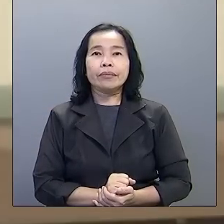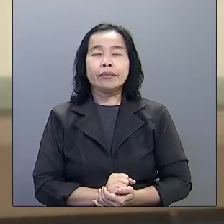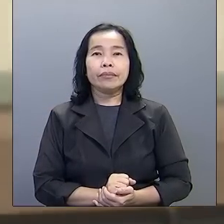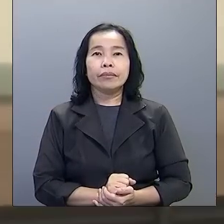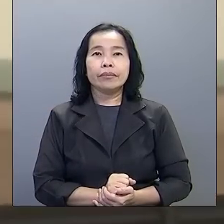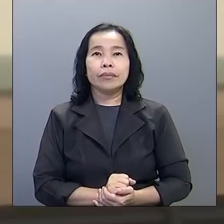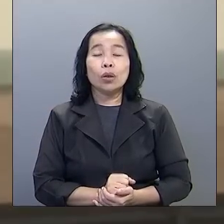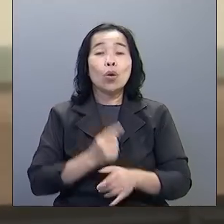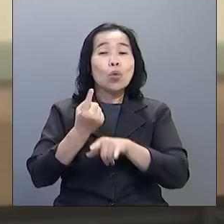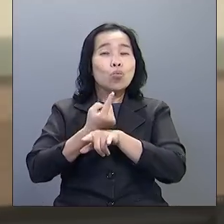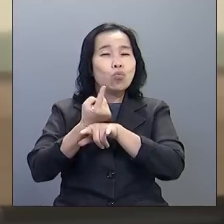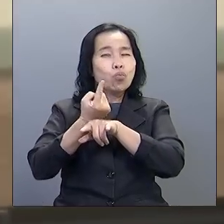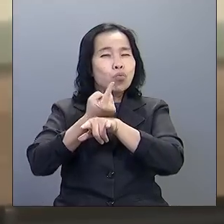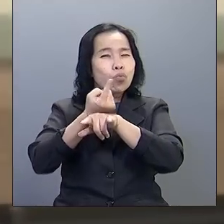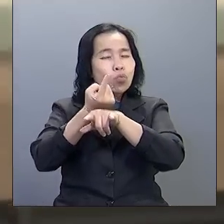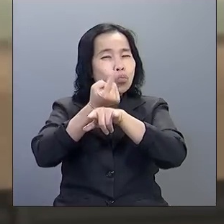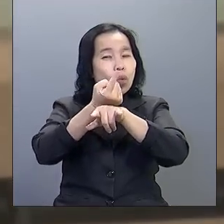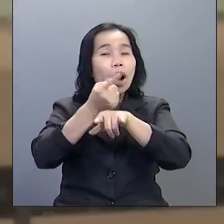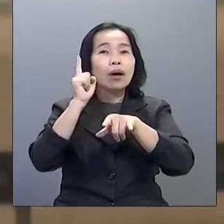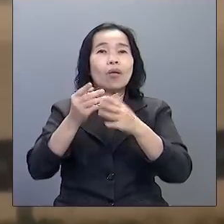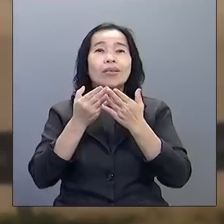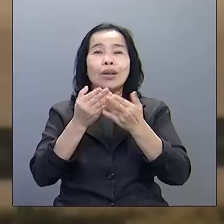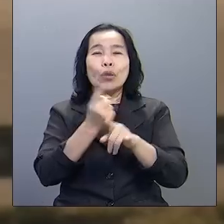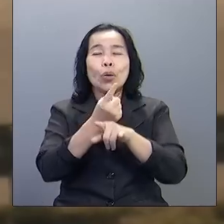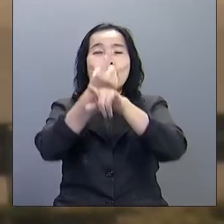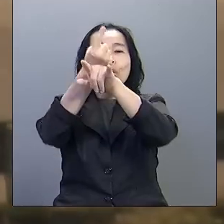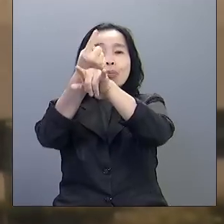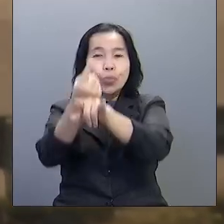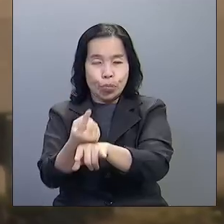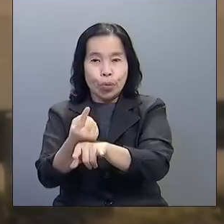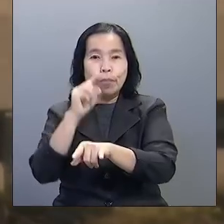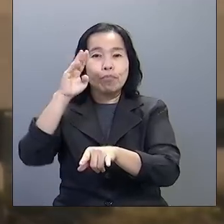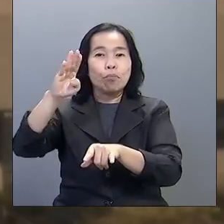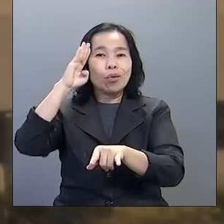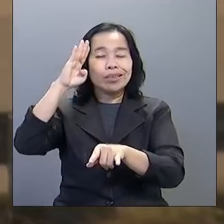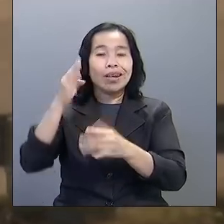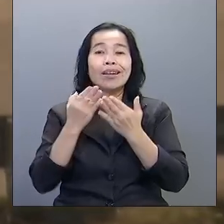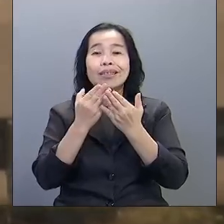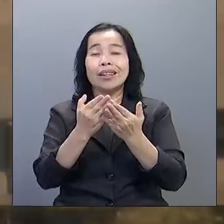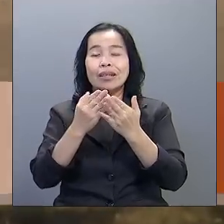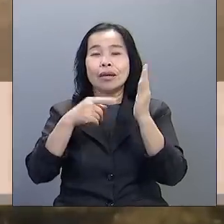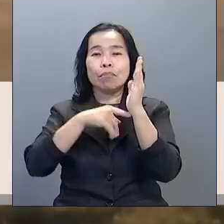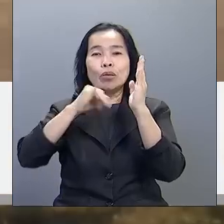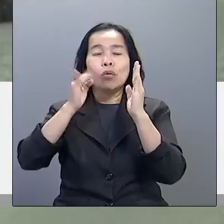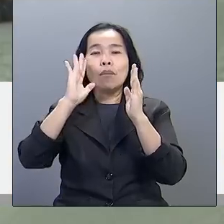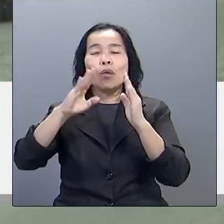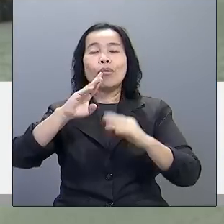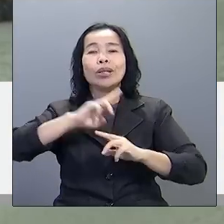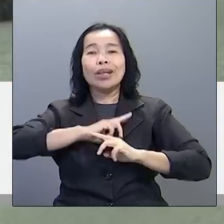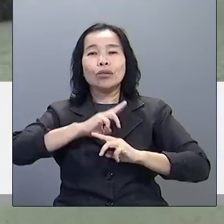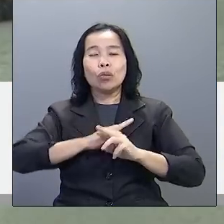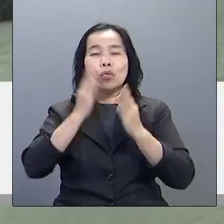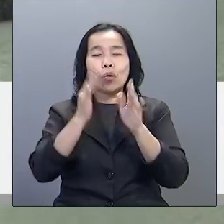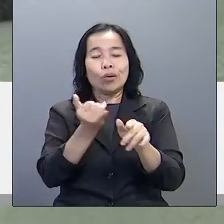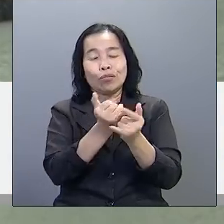เฮลิคอปเตอร์ของกองทัพเรือลงจอดที่ท่าเรือ A ของบริษัทท่าเรือประจวบครับลำเลียงกำลังพลที่รอดชีวิตจากเหตุ